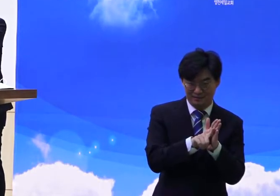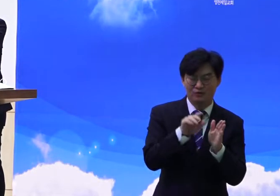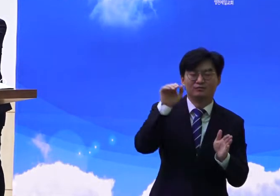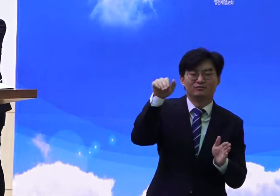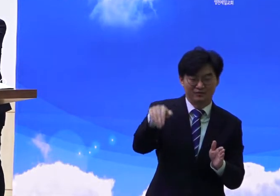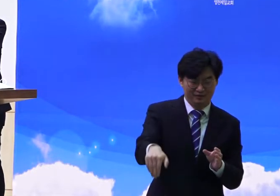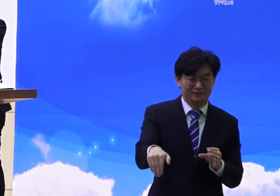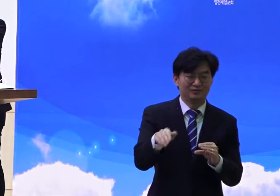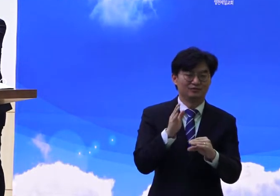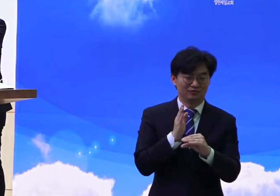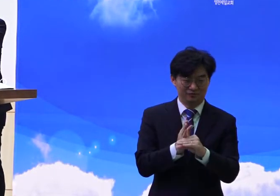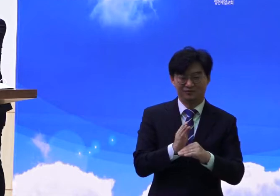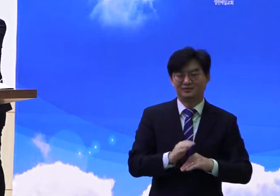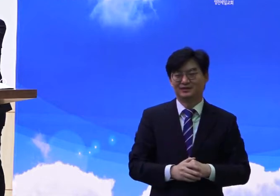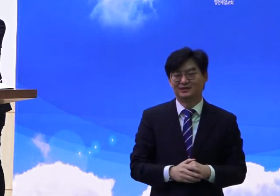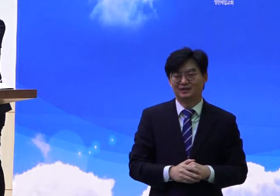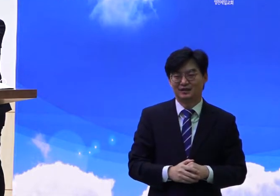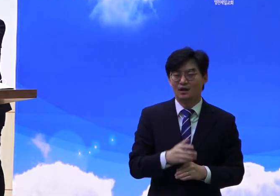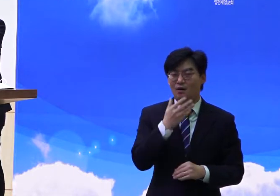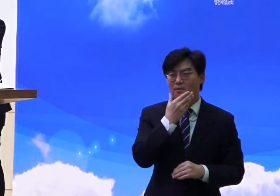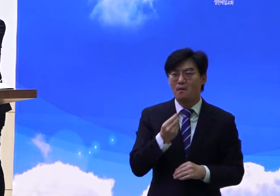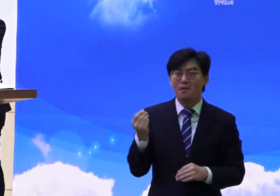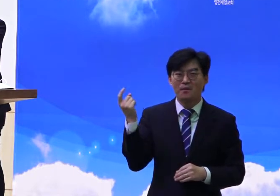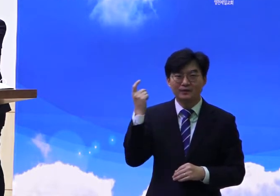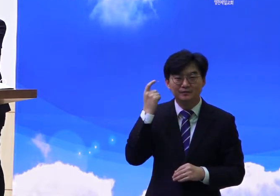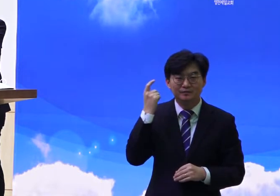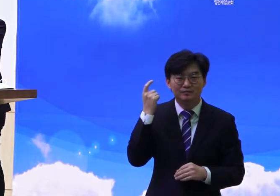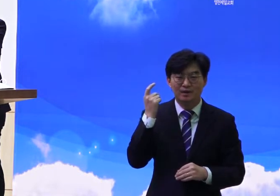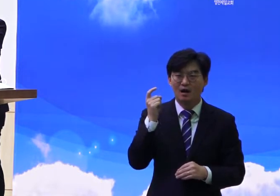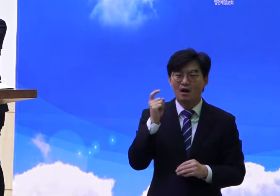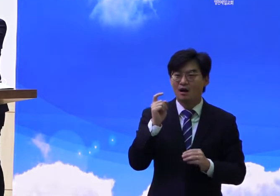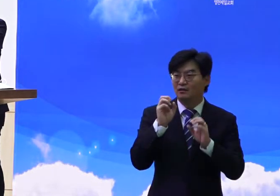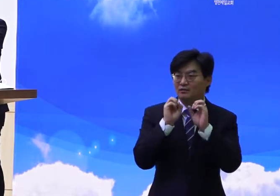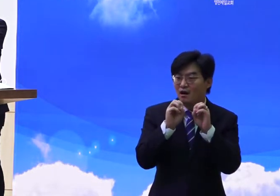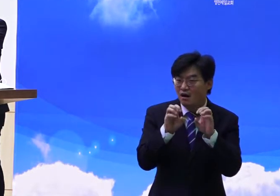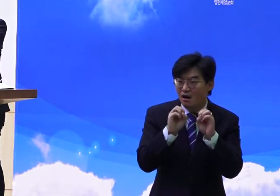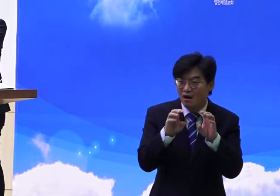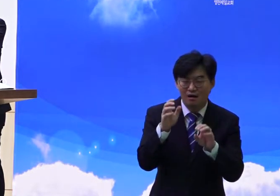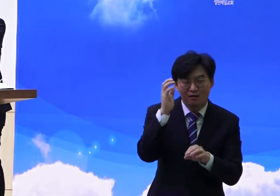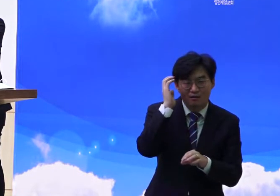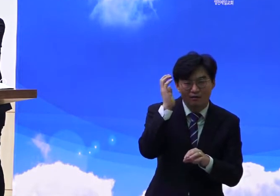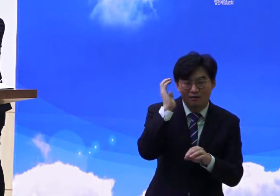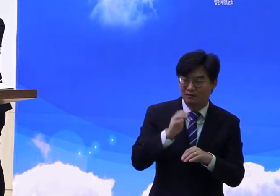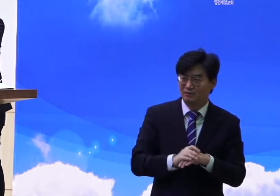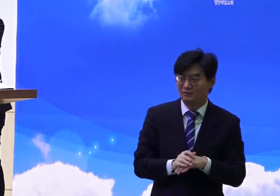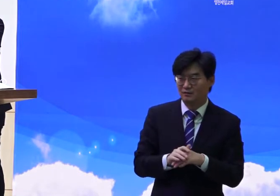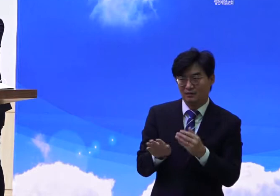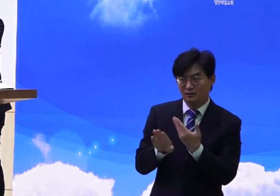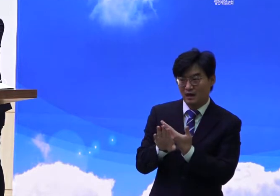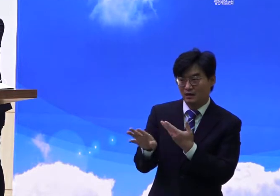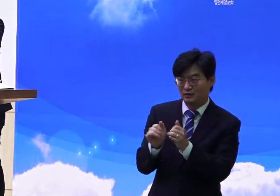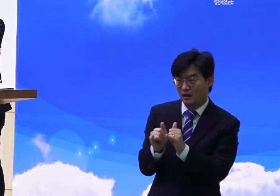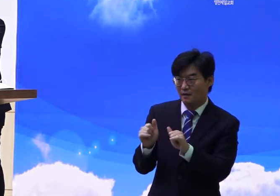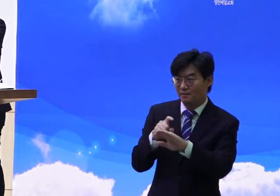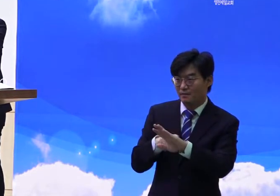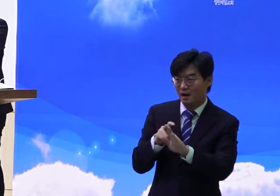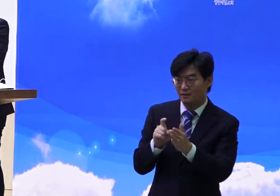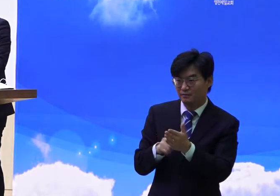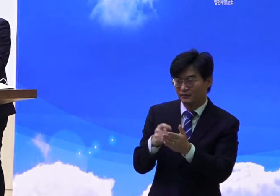어려워지고 있다는 것입니다. 복음을 전해보시고 주변의 사람들의 마음에 품고 기도하시는 분은 정말